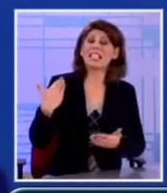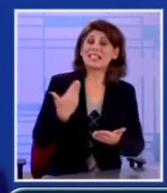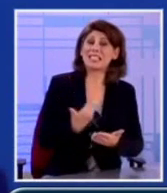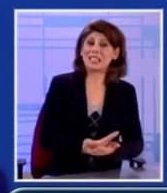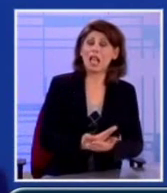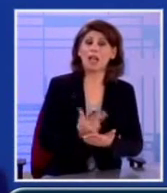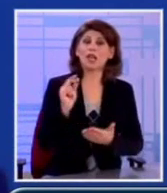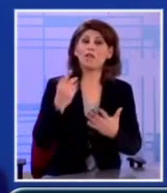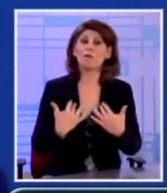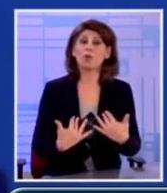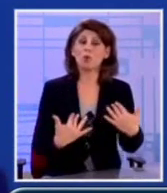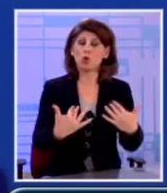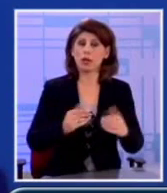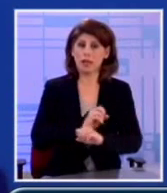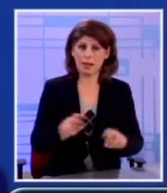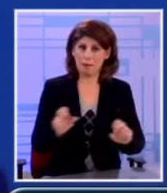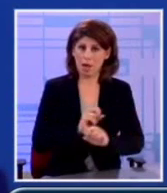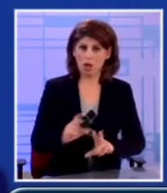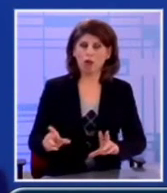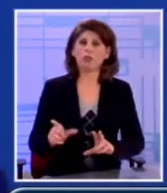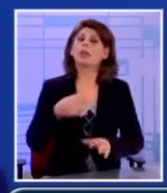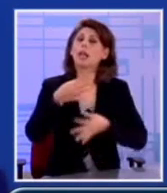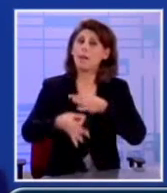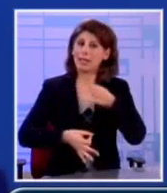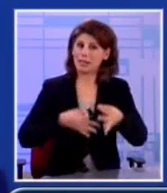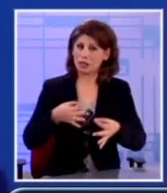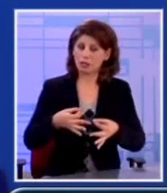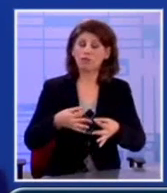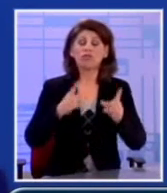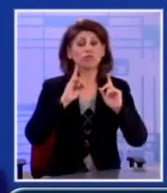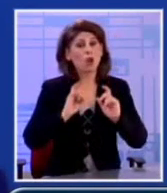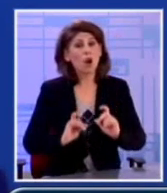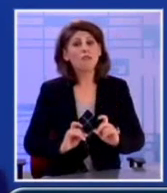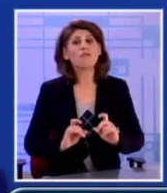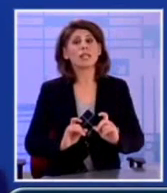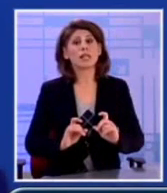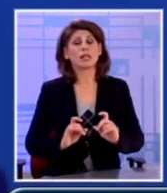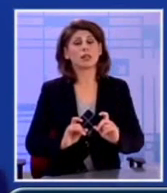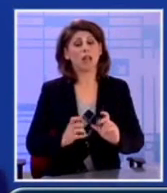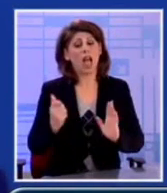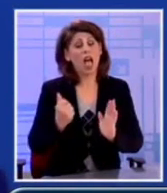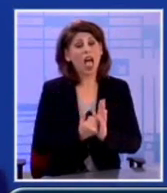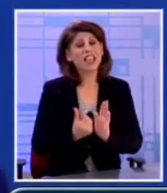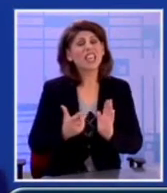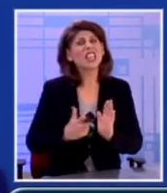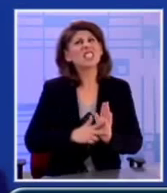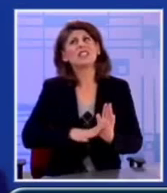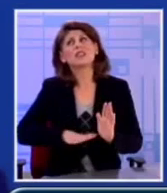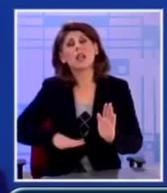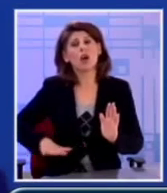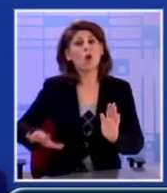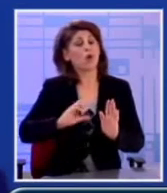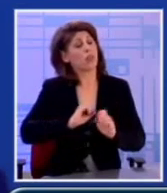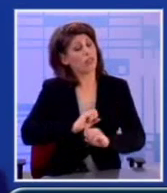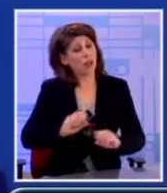η Βουλή να ενημερωθεί και να τοποθετηθεί, οφείλει να εγγυάται ότι η Βουλή θα